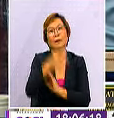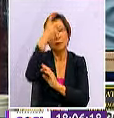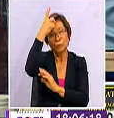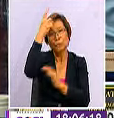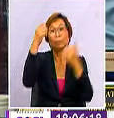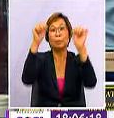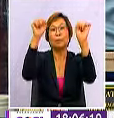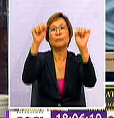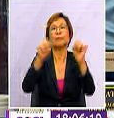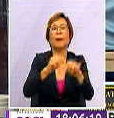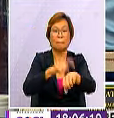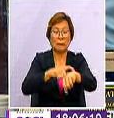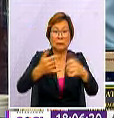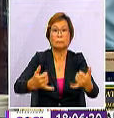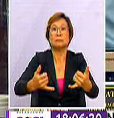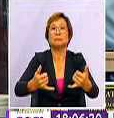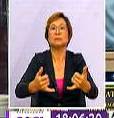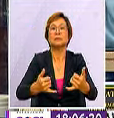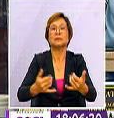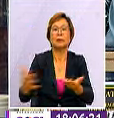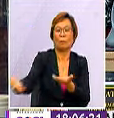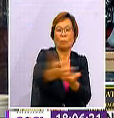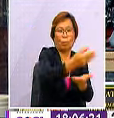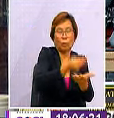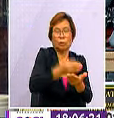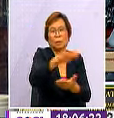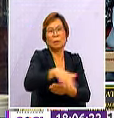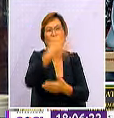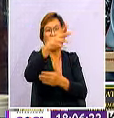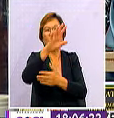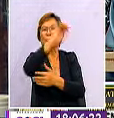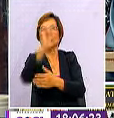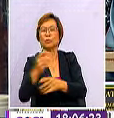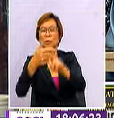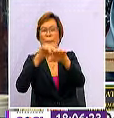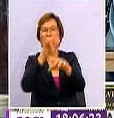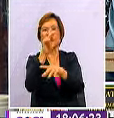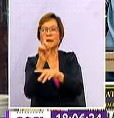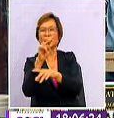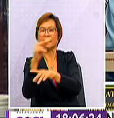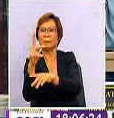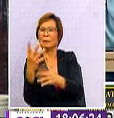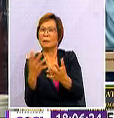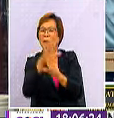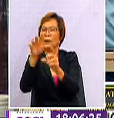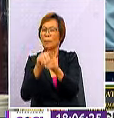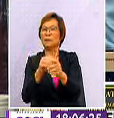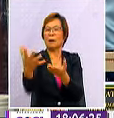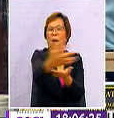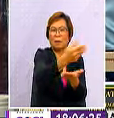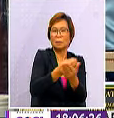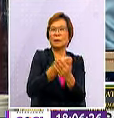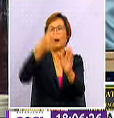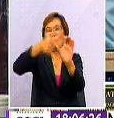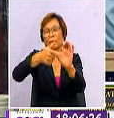Datuk Yang di-Pertua, pada masa ini hasil kerajaan adalah sekitar 15% daripada KDNK, termasuk hasil